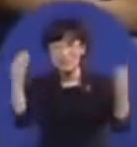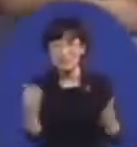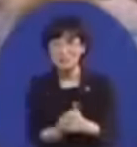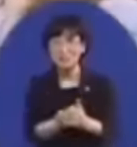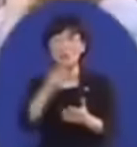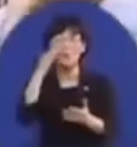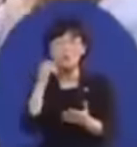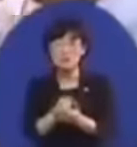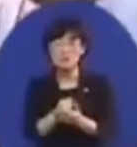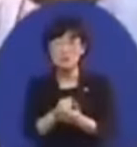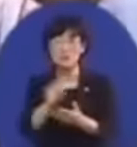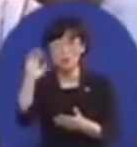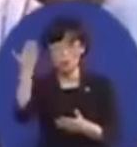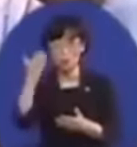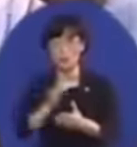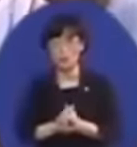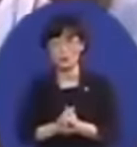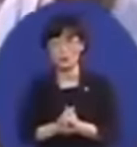범사에 잘되며